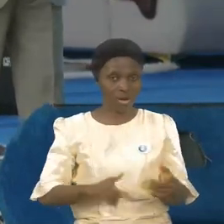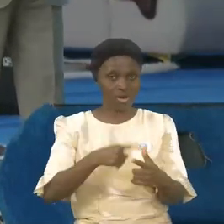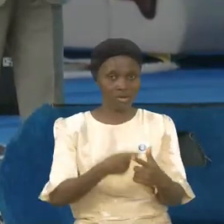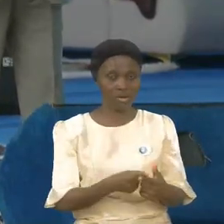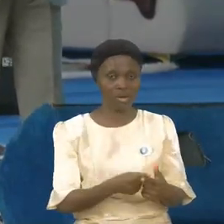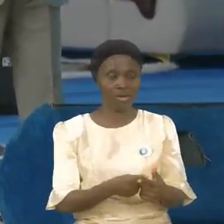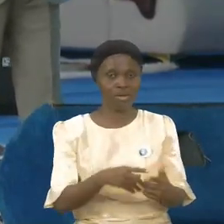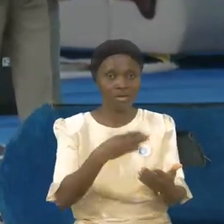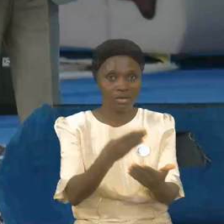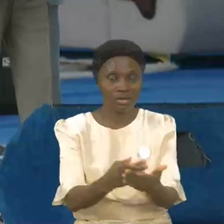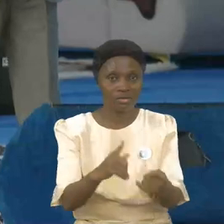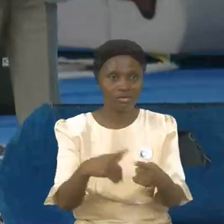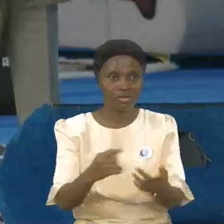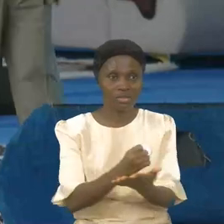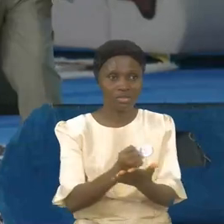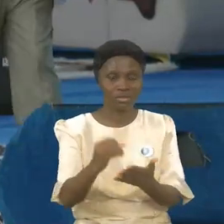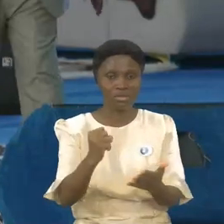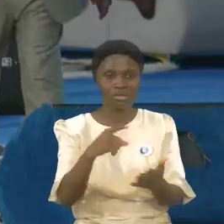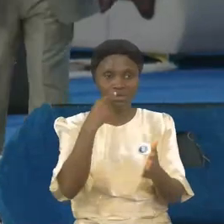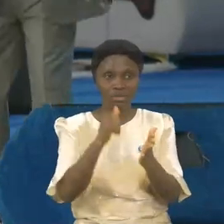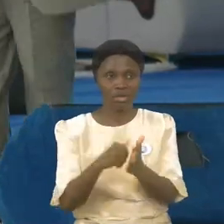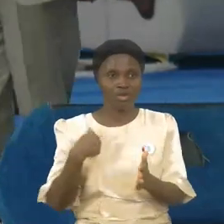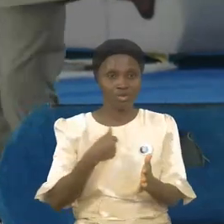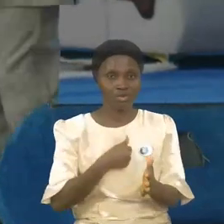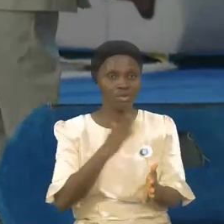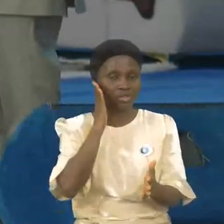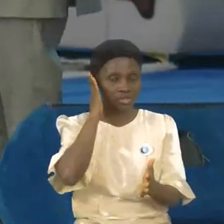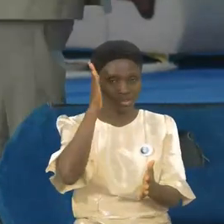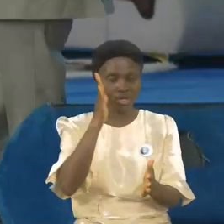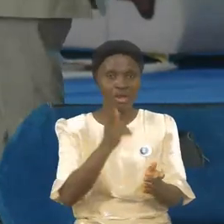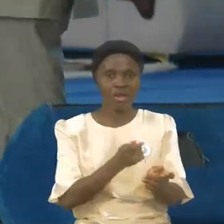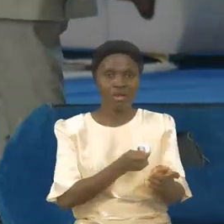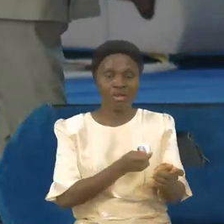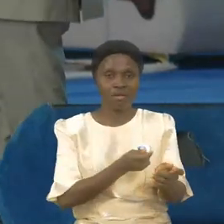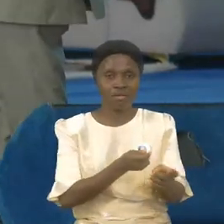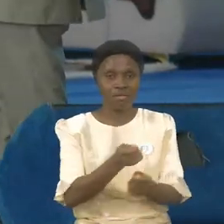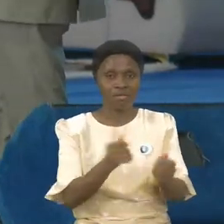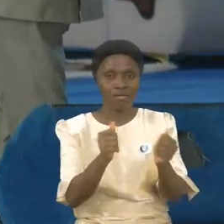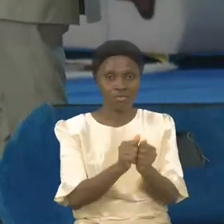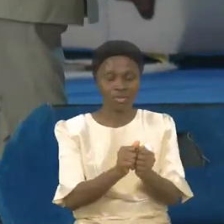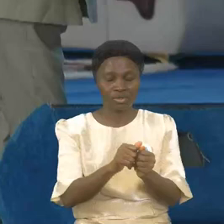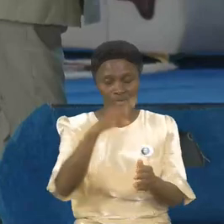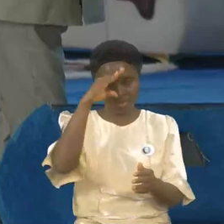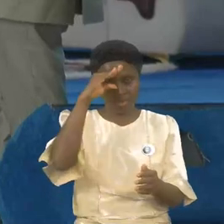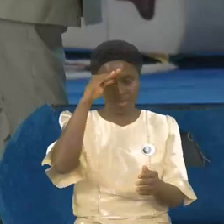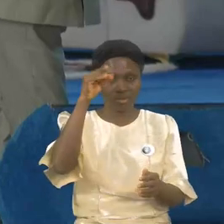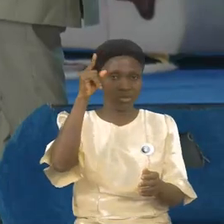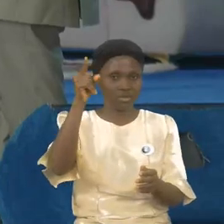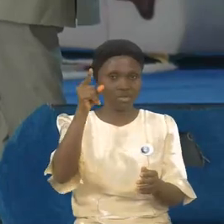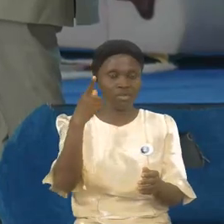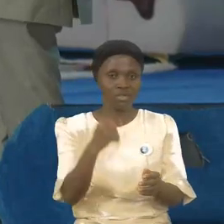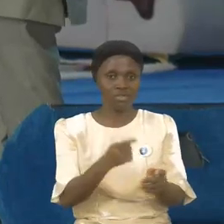les royaumes et venir à Christine et qui seront au sein et